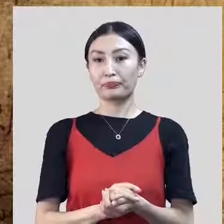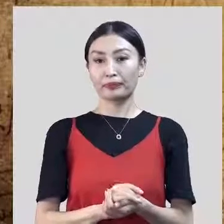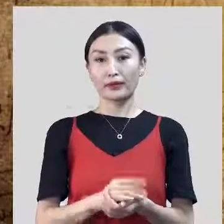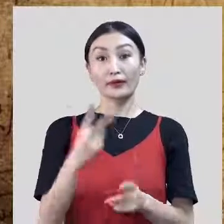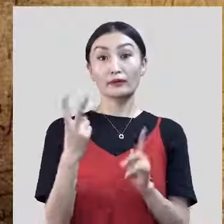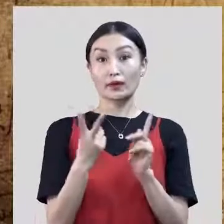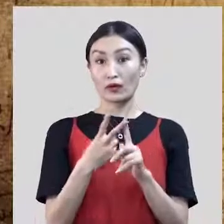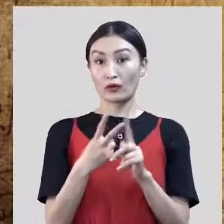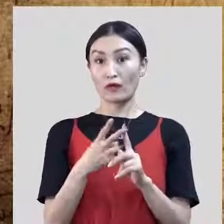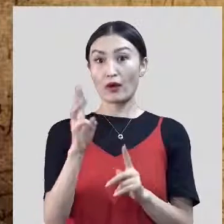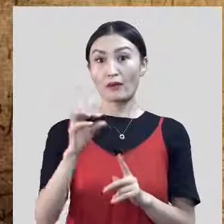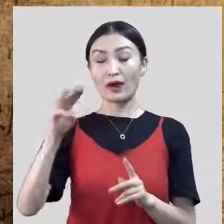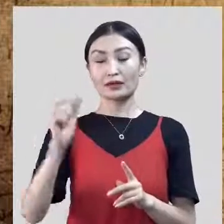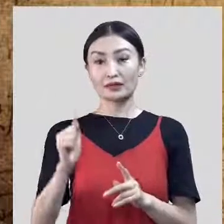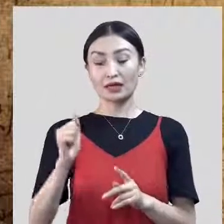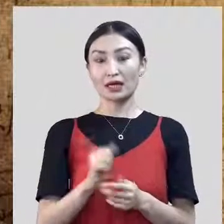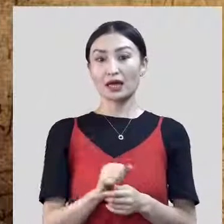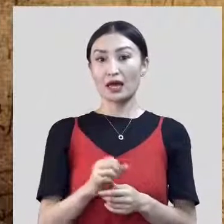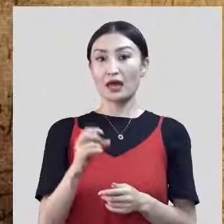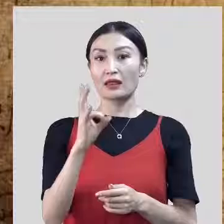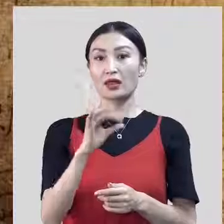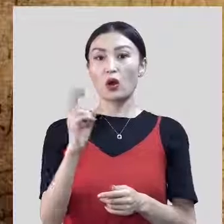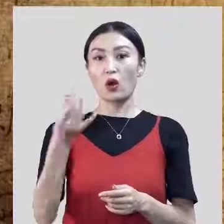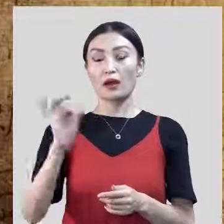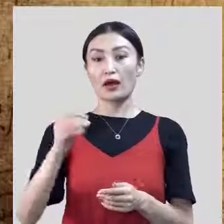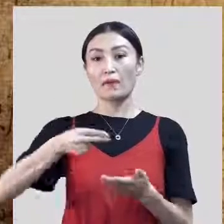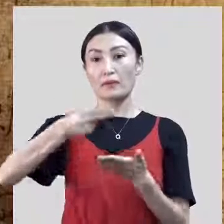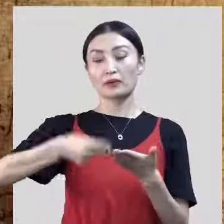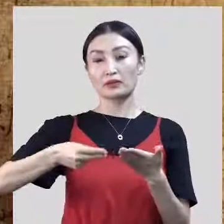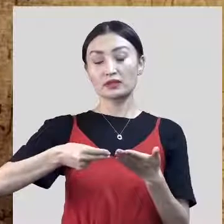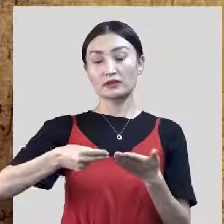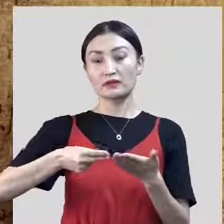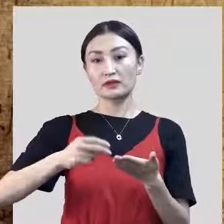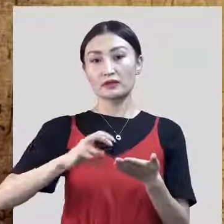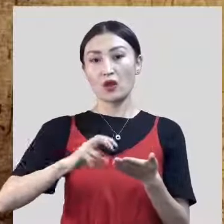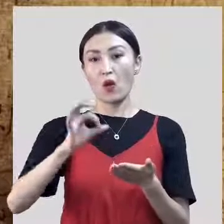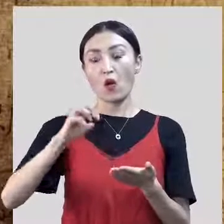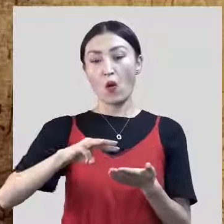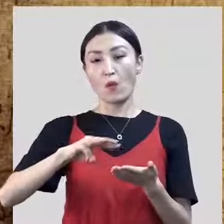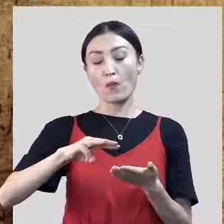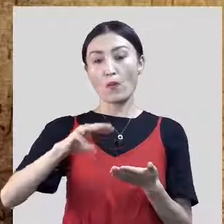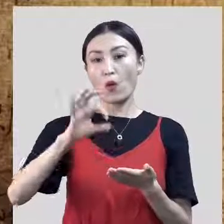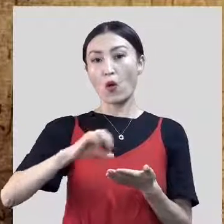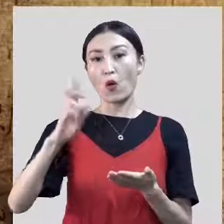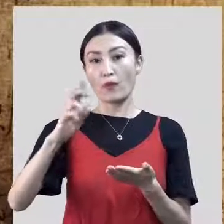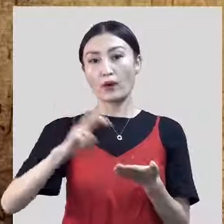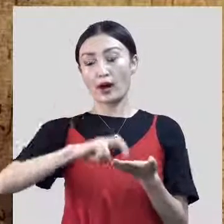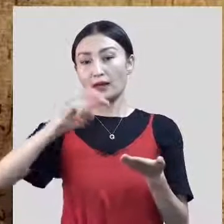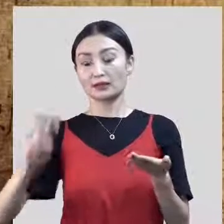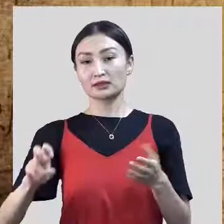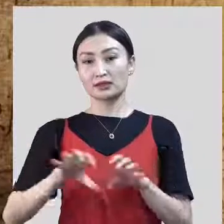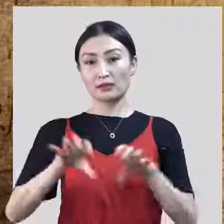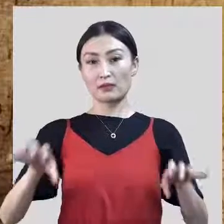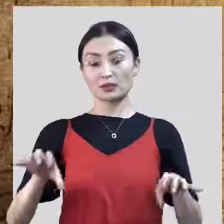2 марта николай подписывает манифест об отречении об от престола